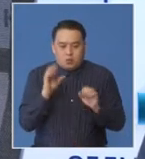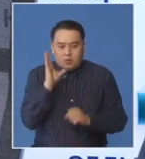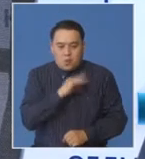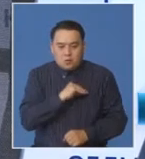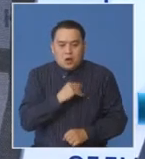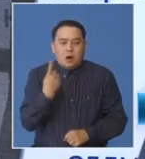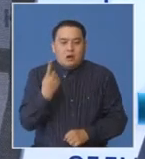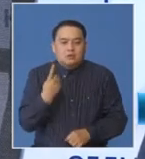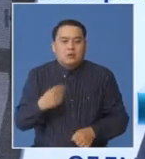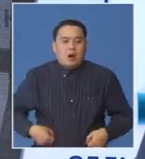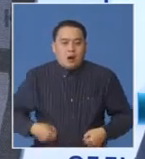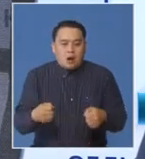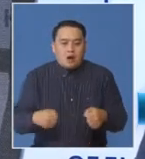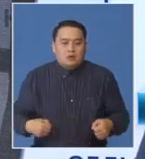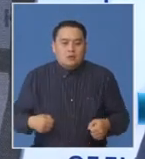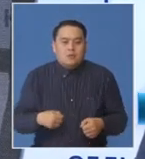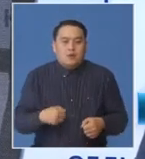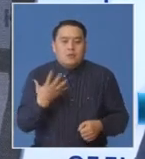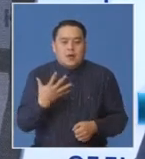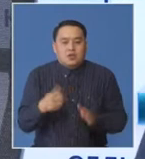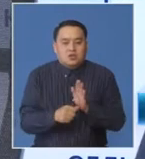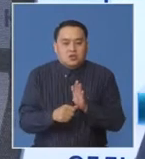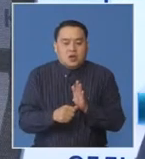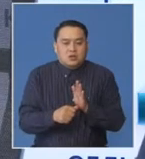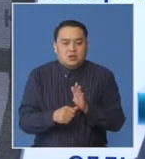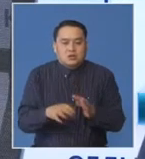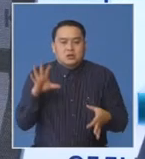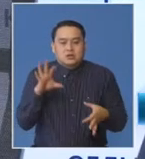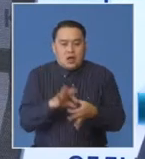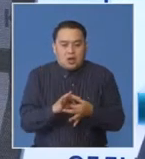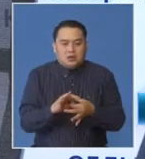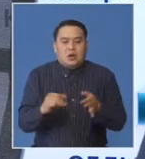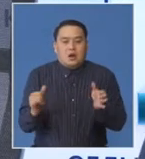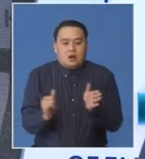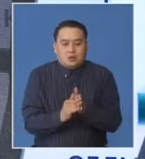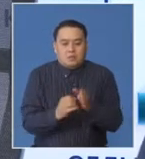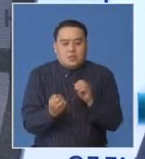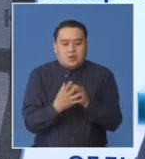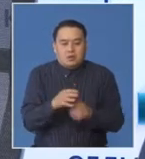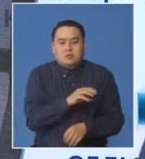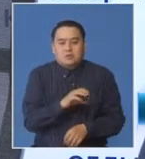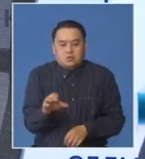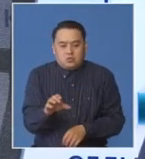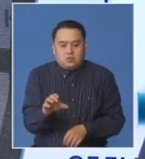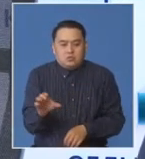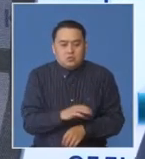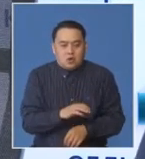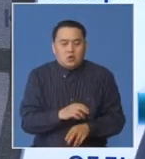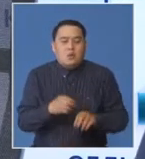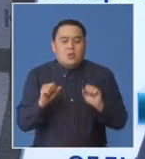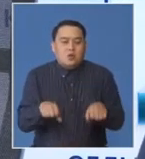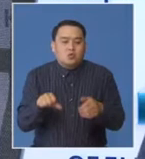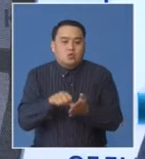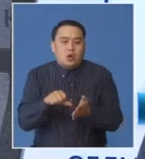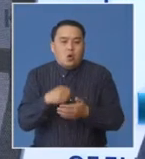когда обычной коляской можно проехать максимум 5-6. Соединяется она с коляской всего за 15 секунд. 5 месяцев назад мы